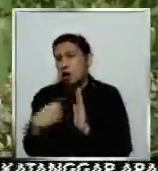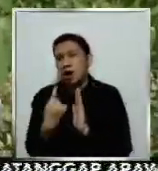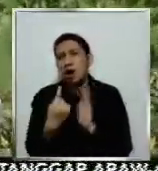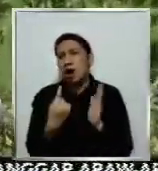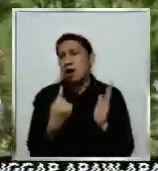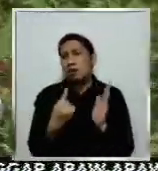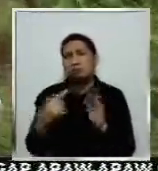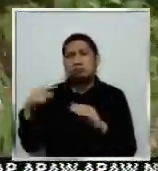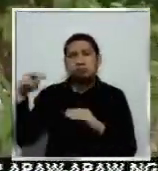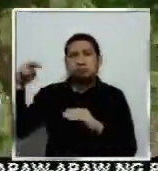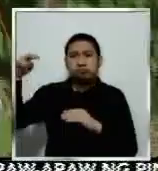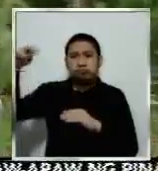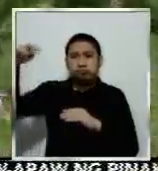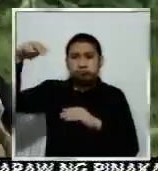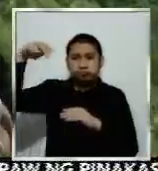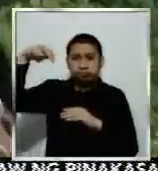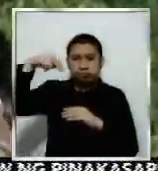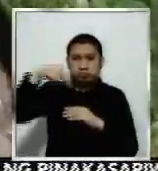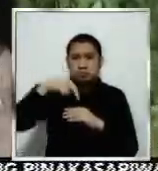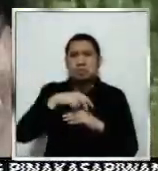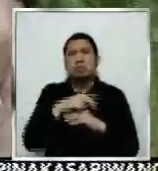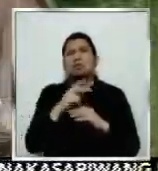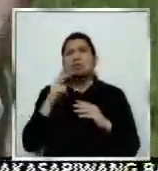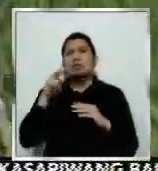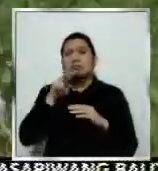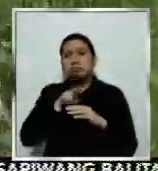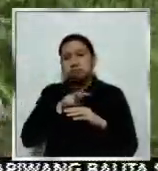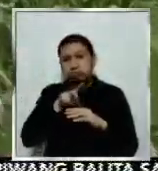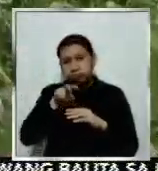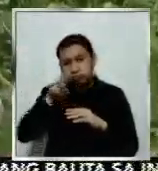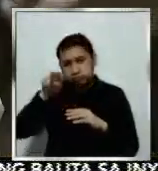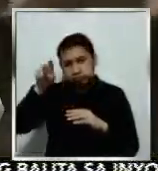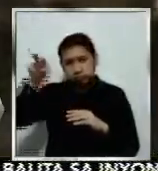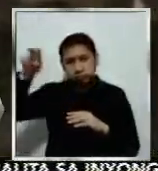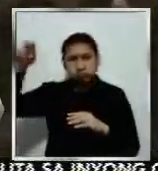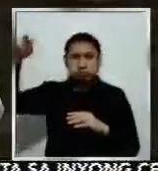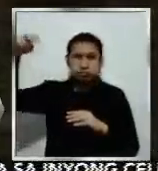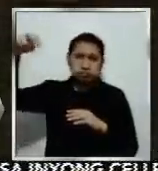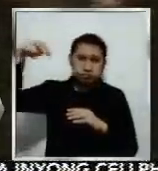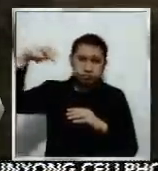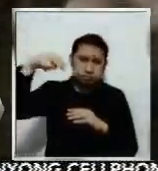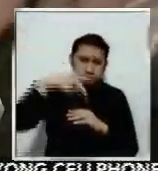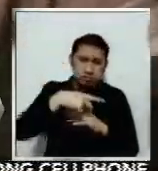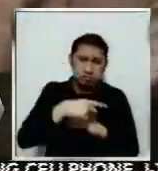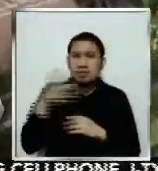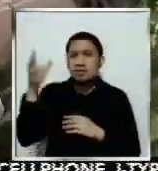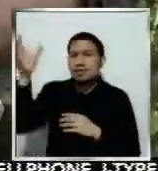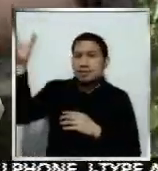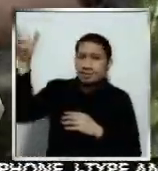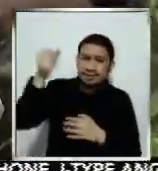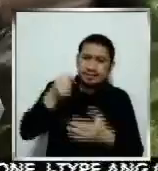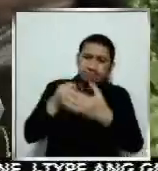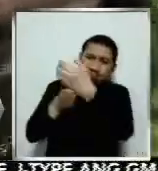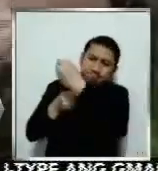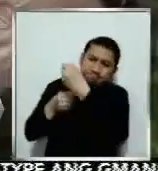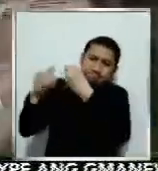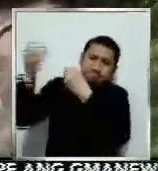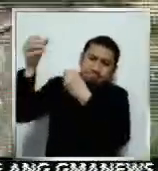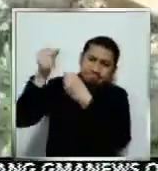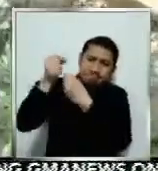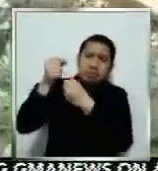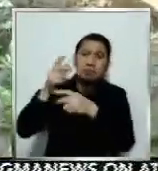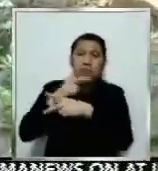matarik na paakyat ng bundok na ito sa Santa Maria, Laguna para manguha ng mga ititindang produkto sa mga kalapit na